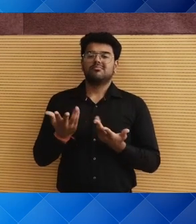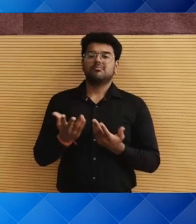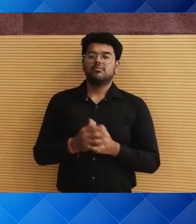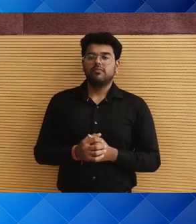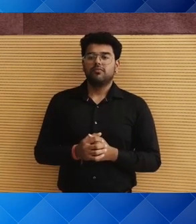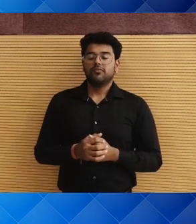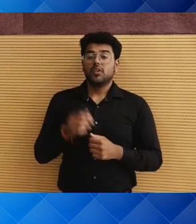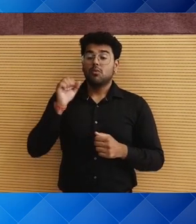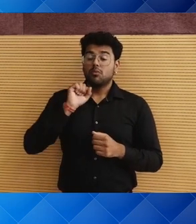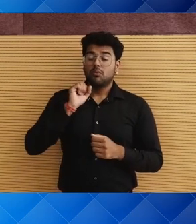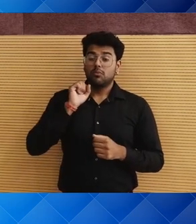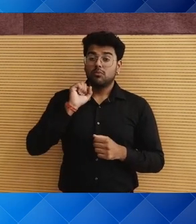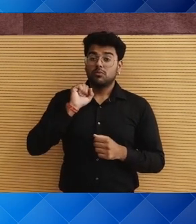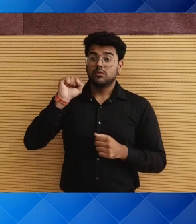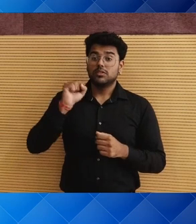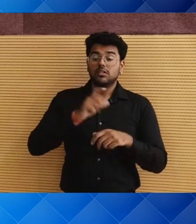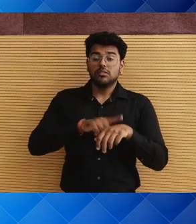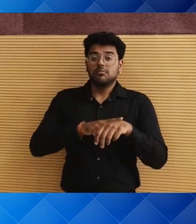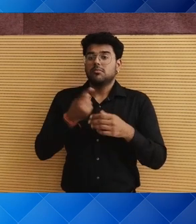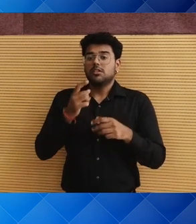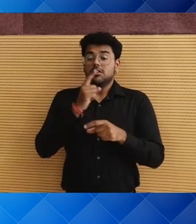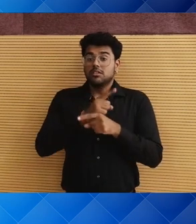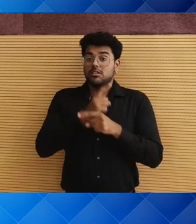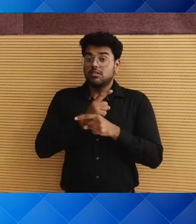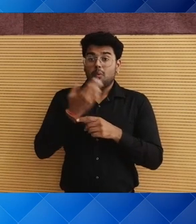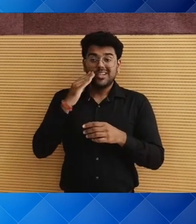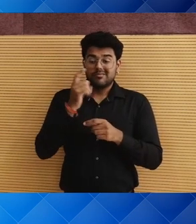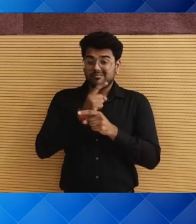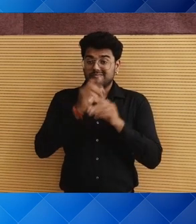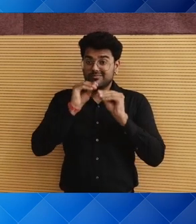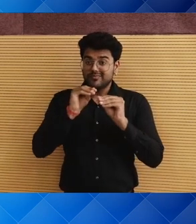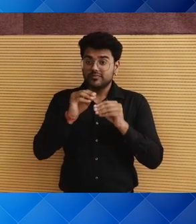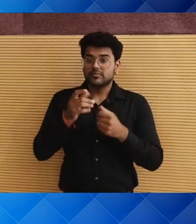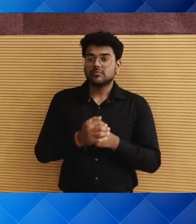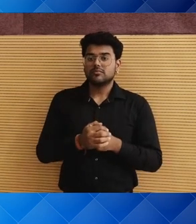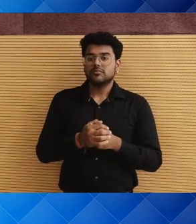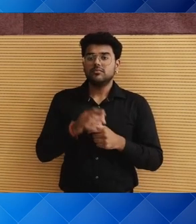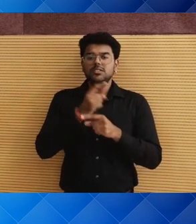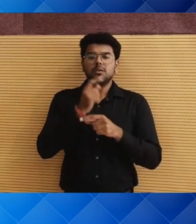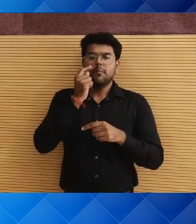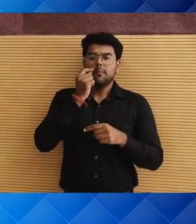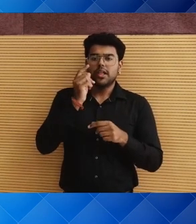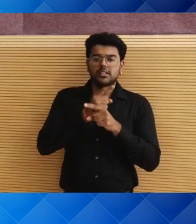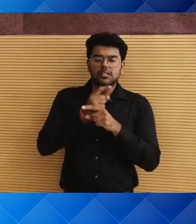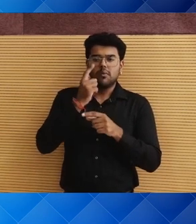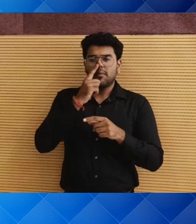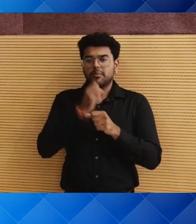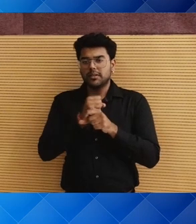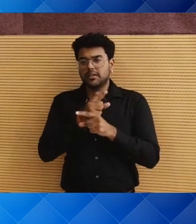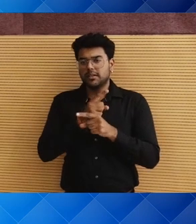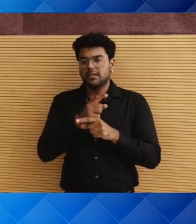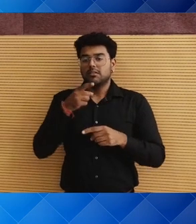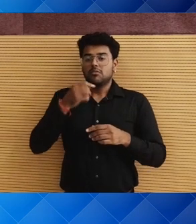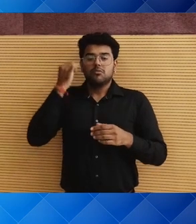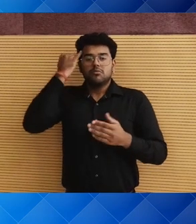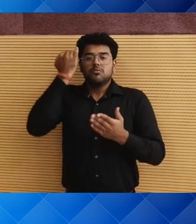उस समय की पढ़ाने वाले टीचर्स के लिए, शिक्षक शिक्षयित्रियों के लिए भी उसमें से